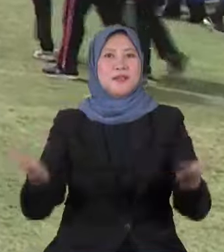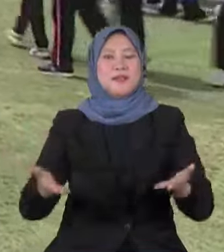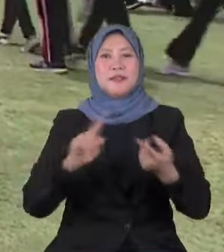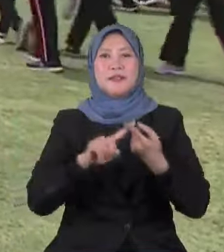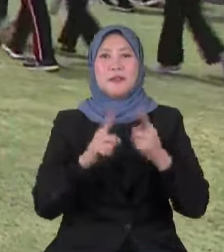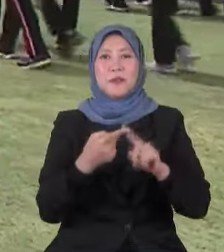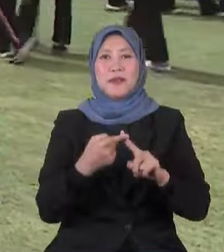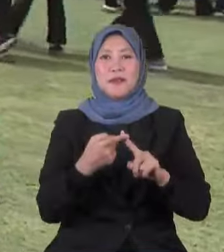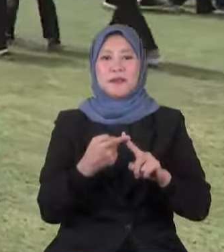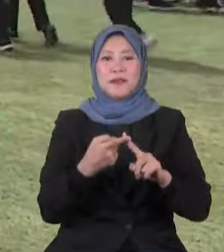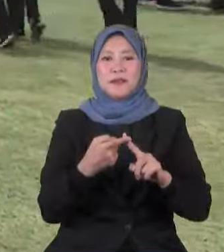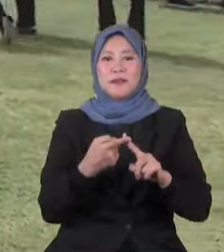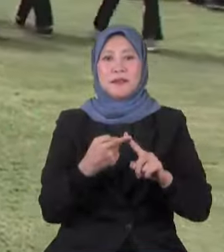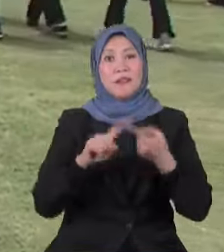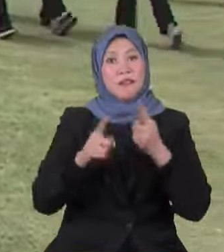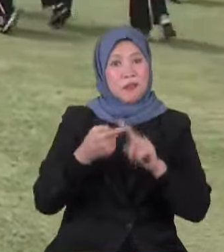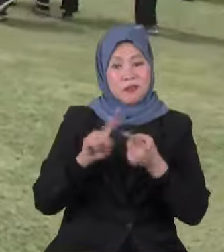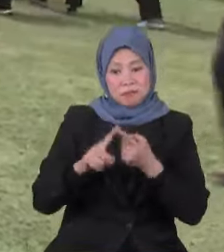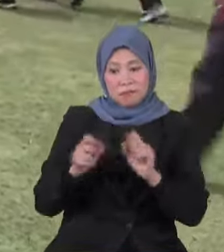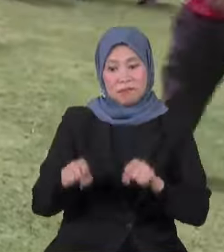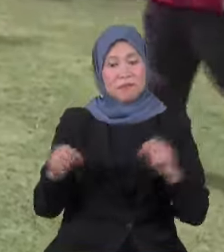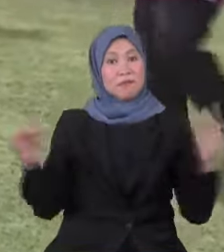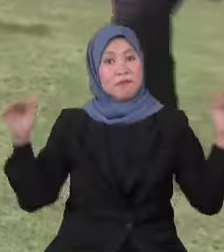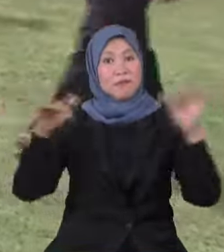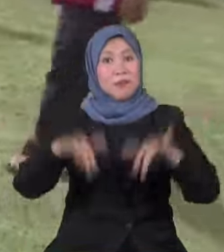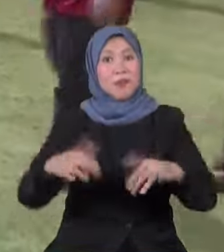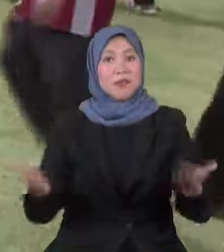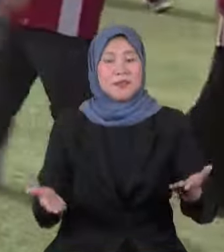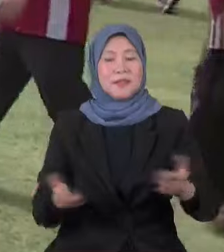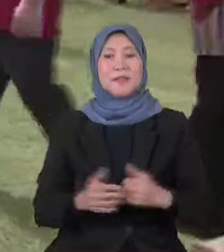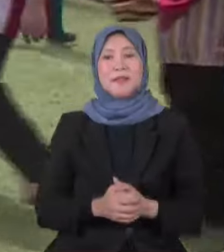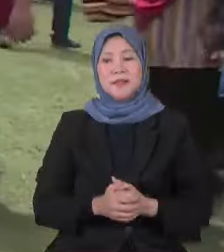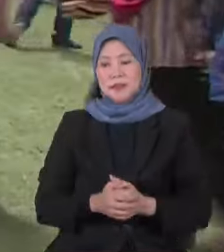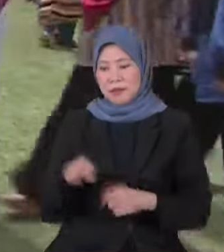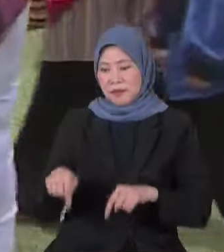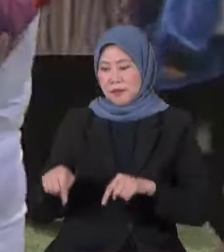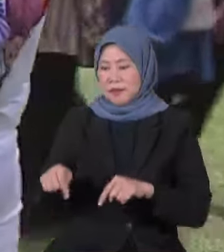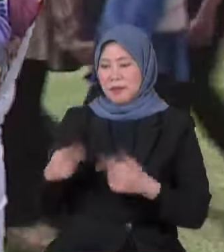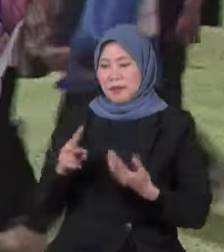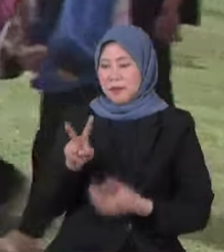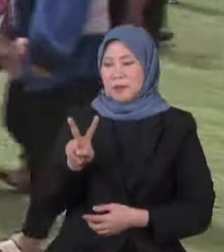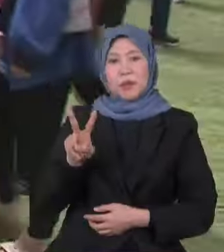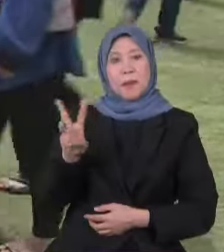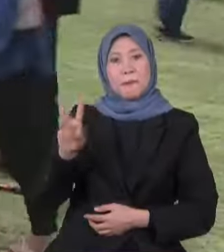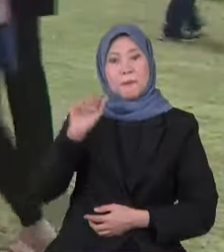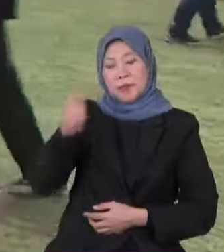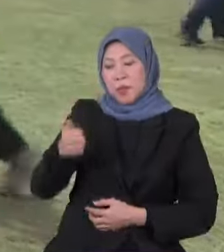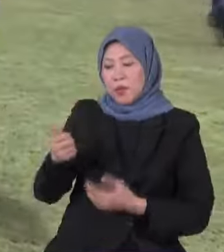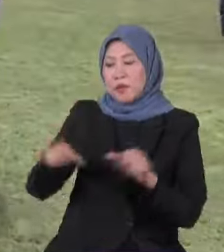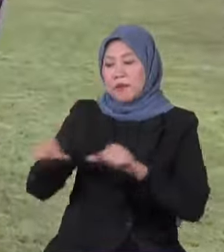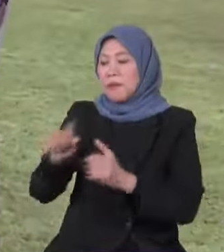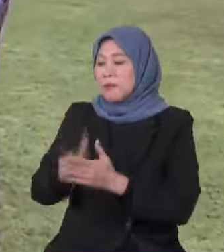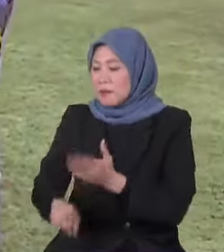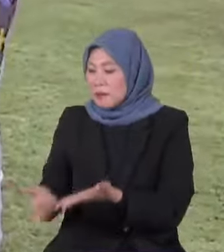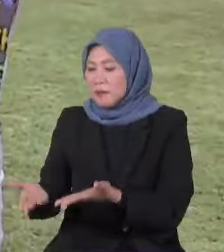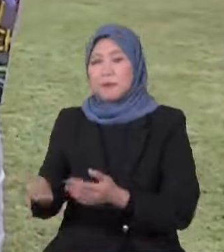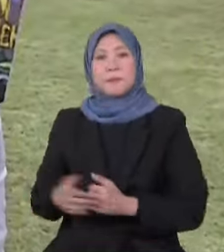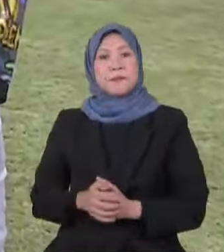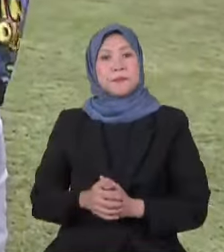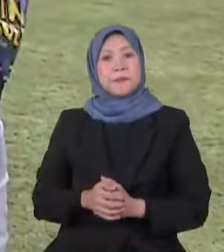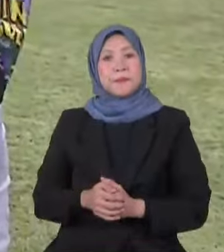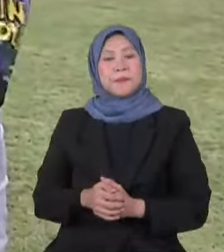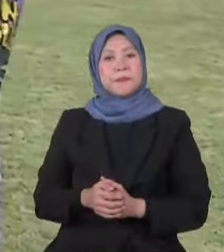Kawan-kawan daripada satu Malaysia ni dapat berkumpul pada hari ini ya. Adakah sampai hari ini je 25 26 hari esok bagaimana? Mungkin petang